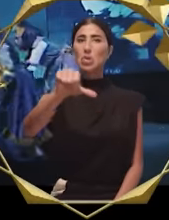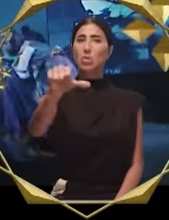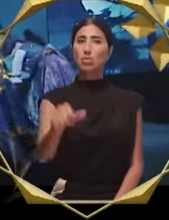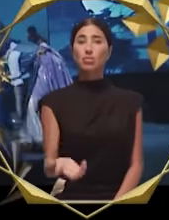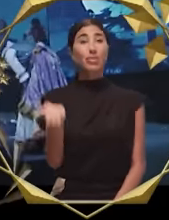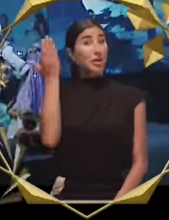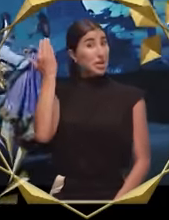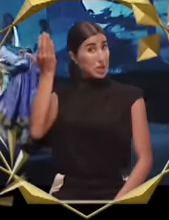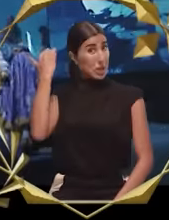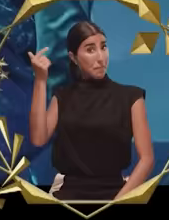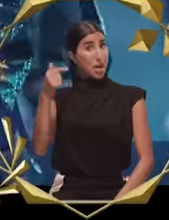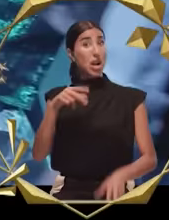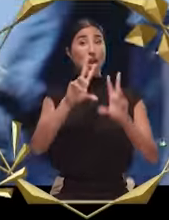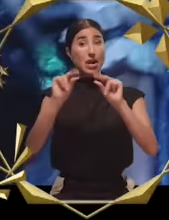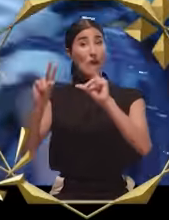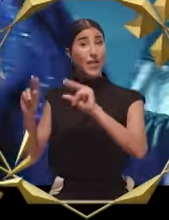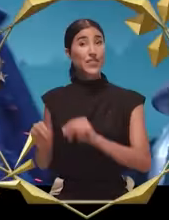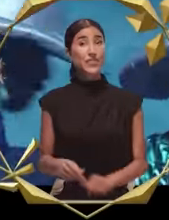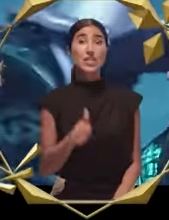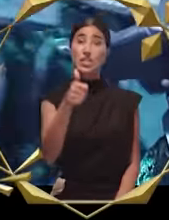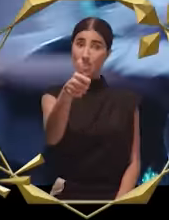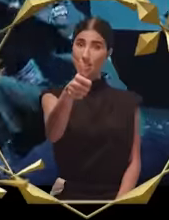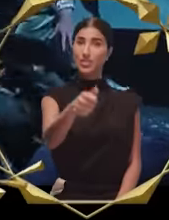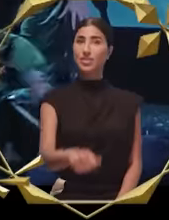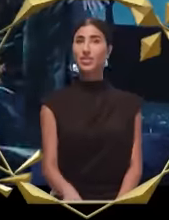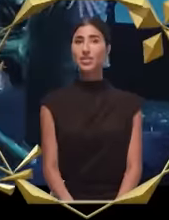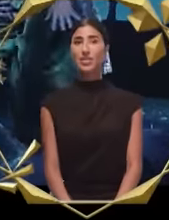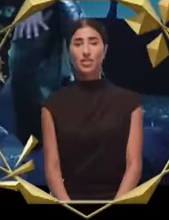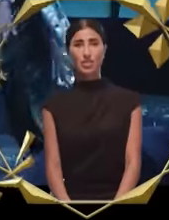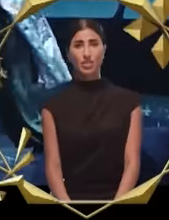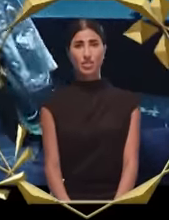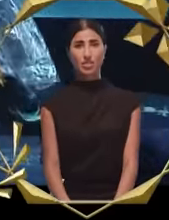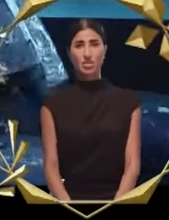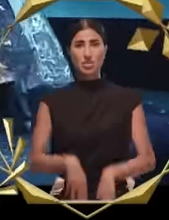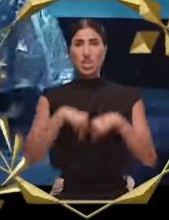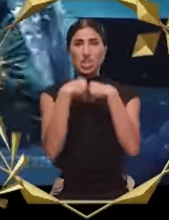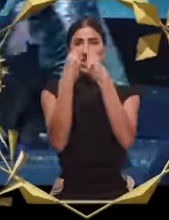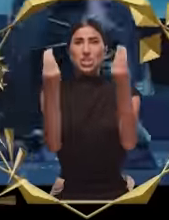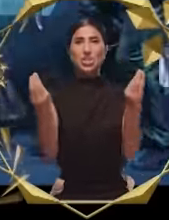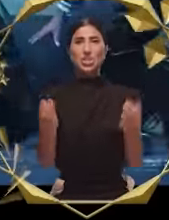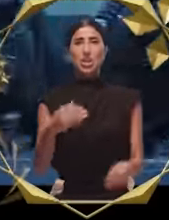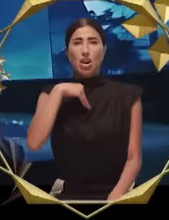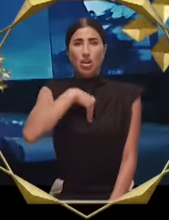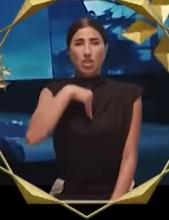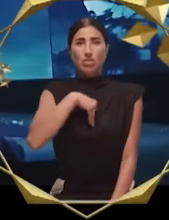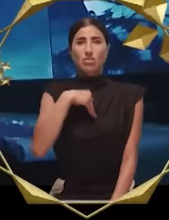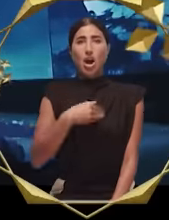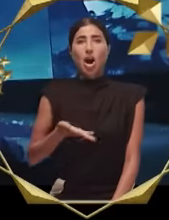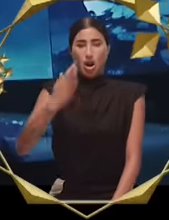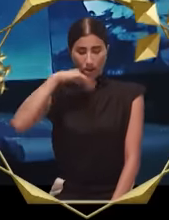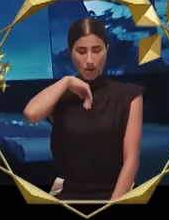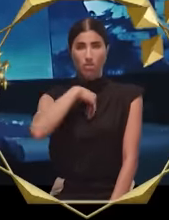بل أكن بنت سوية أشعلتم حربا بي